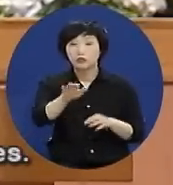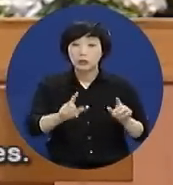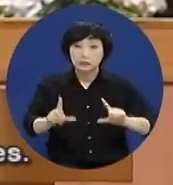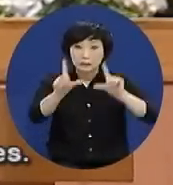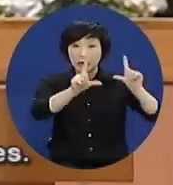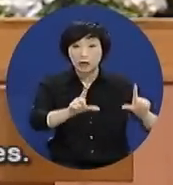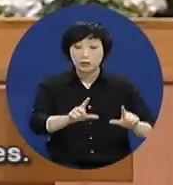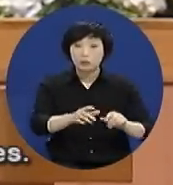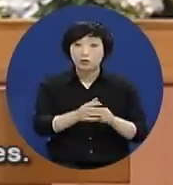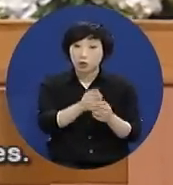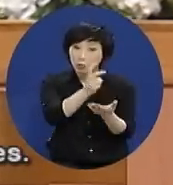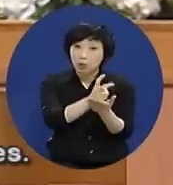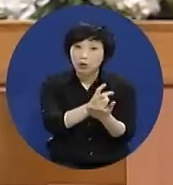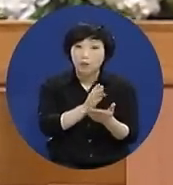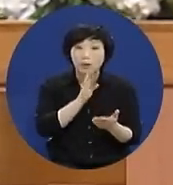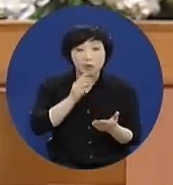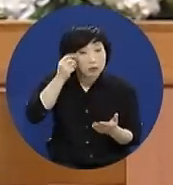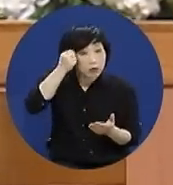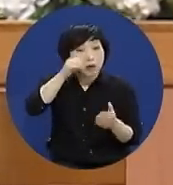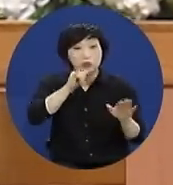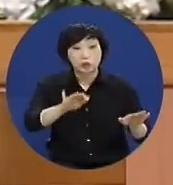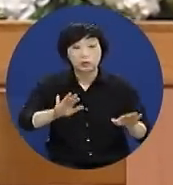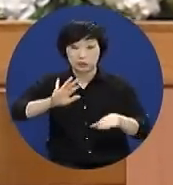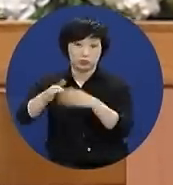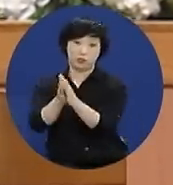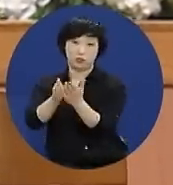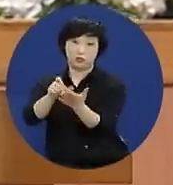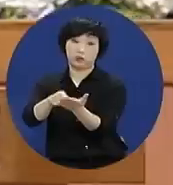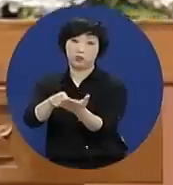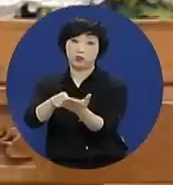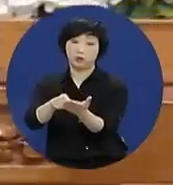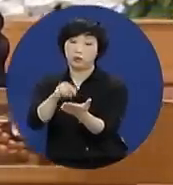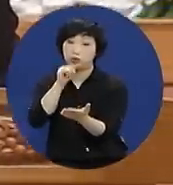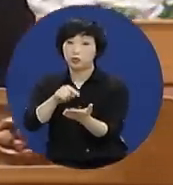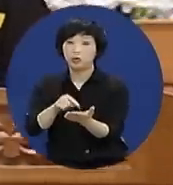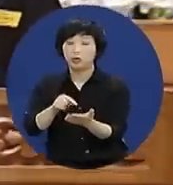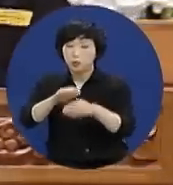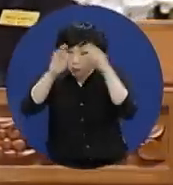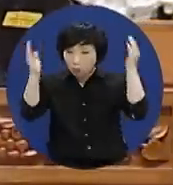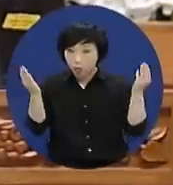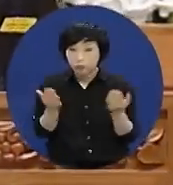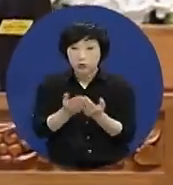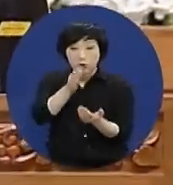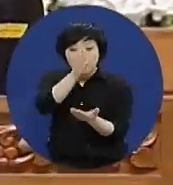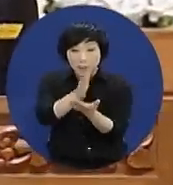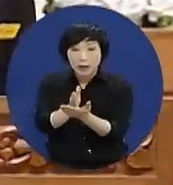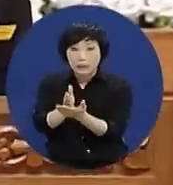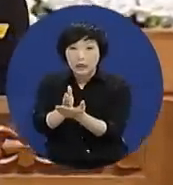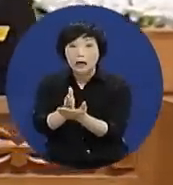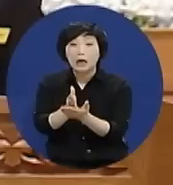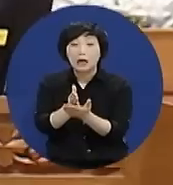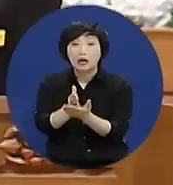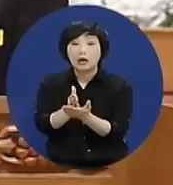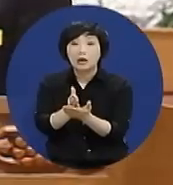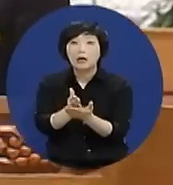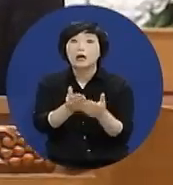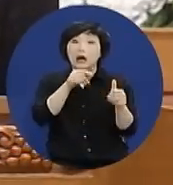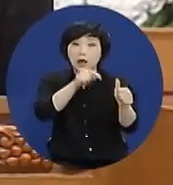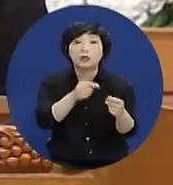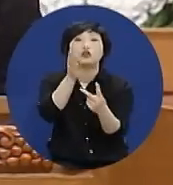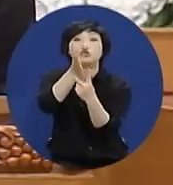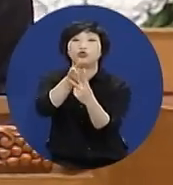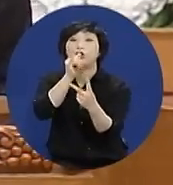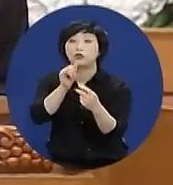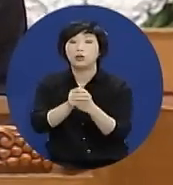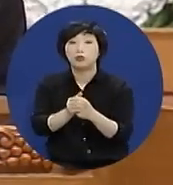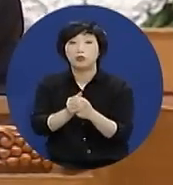に生きていく上でルールのようですが聖書は全てしてはいけないしなさいとなっ